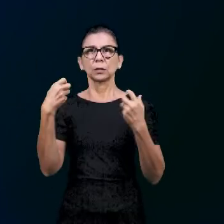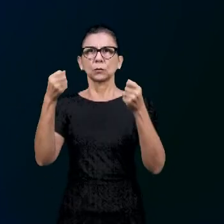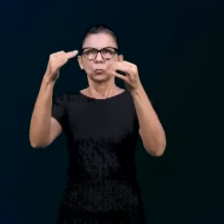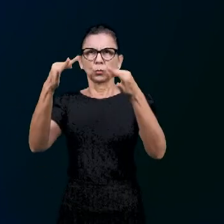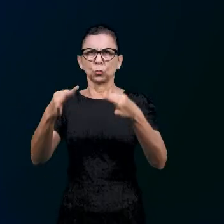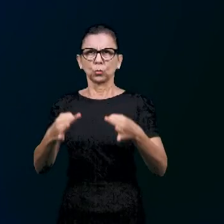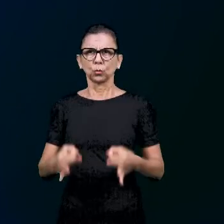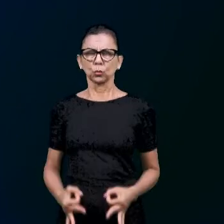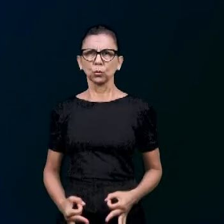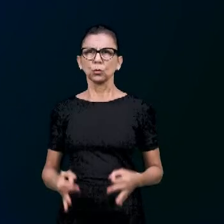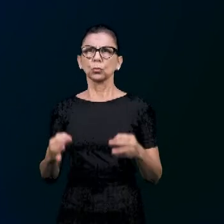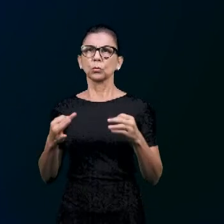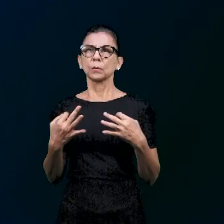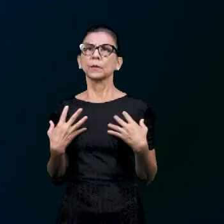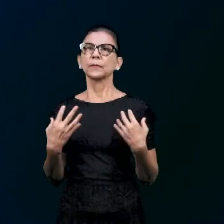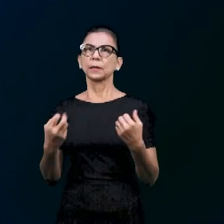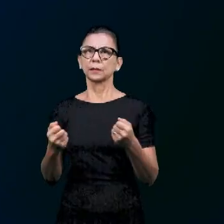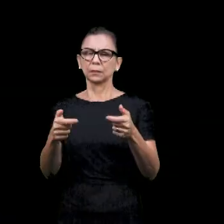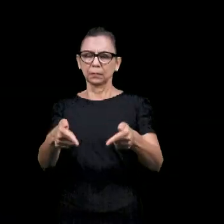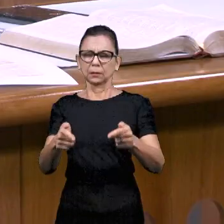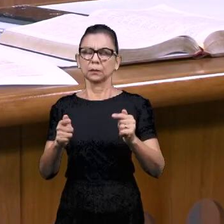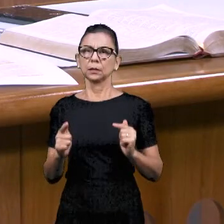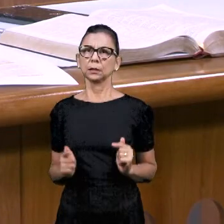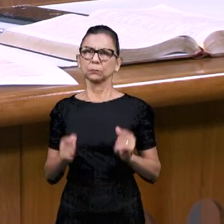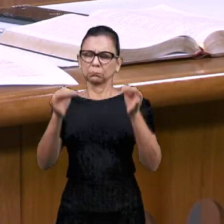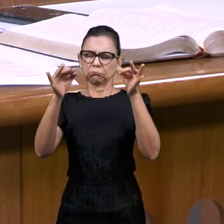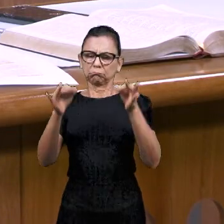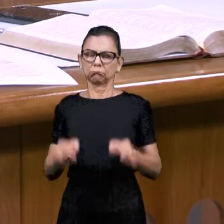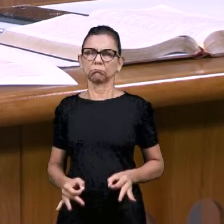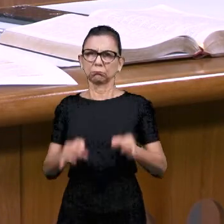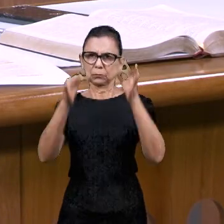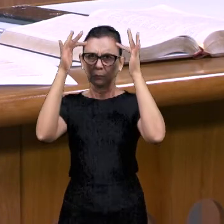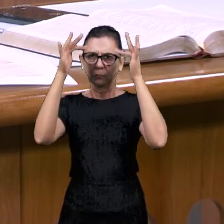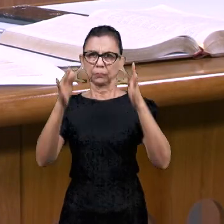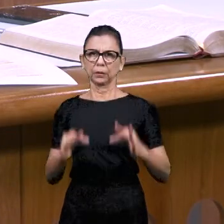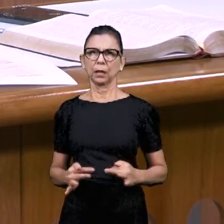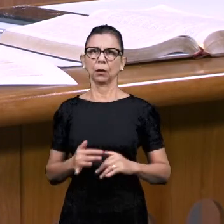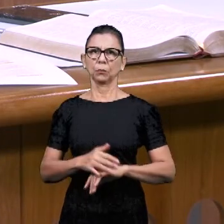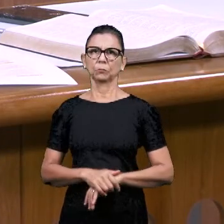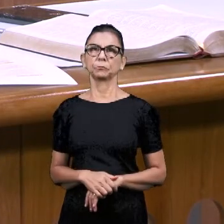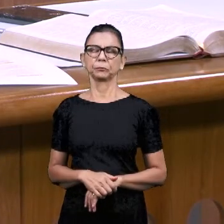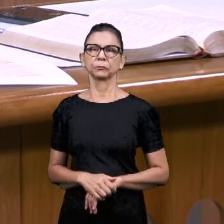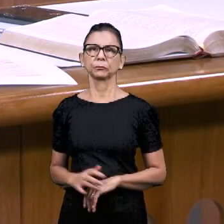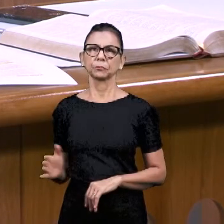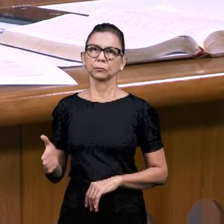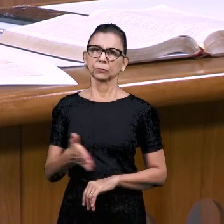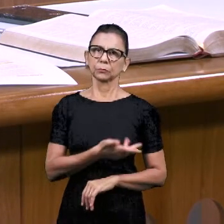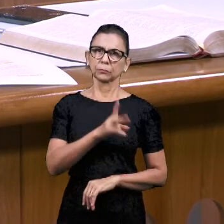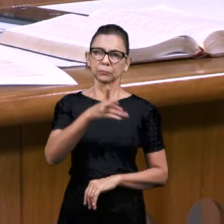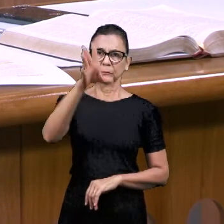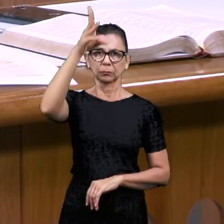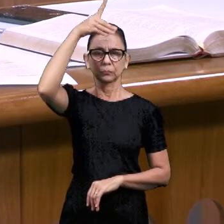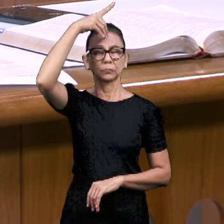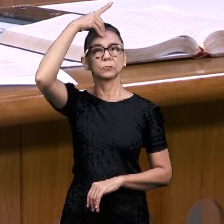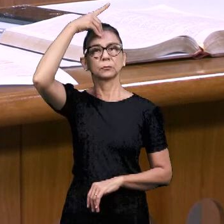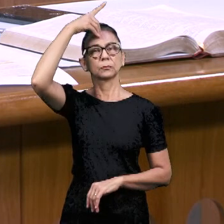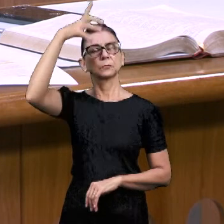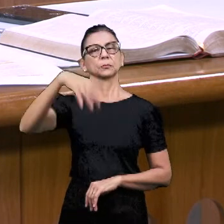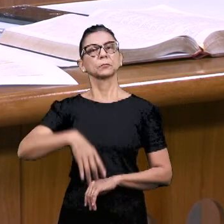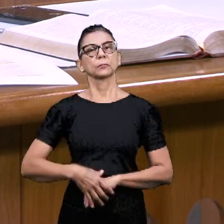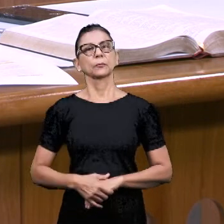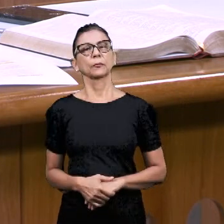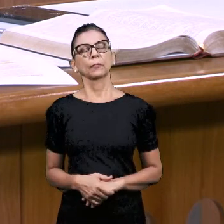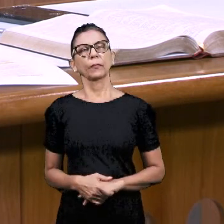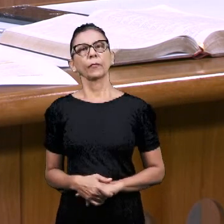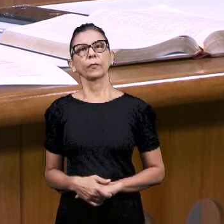juste recevra la récompense d'un juste. Très bien. Encore sur le sujet de dons spirituels, nous